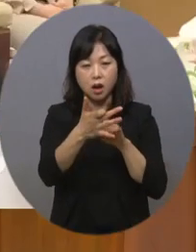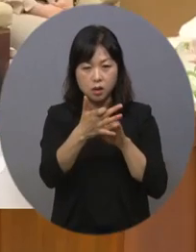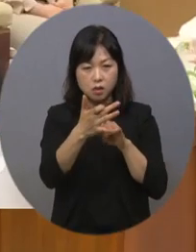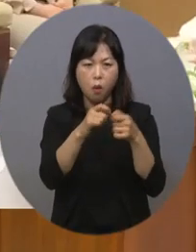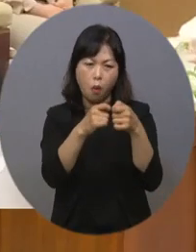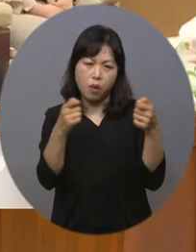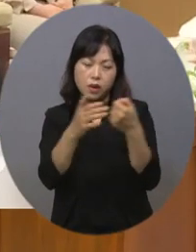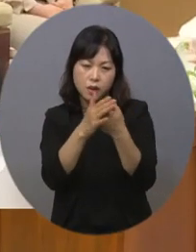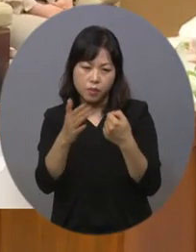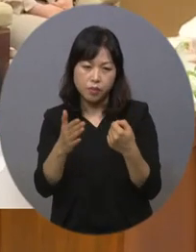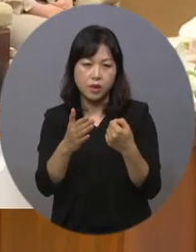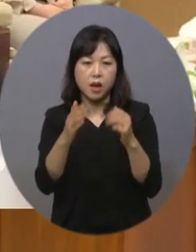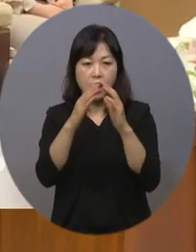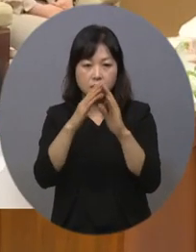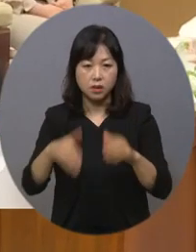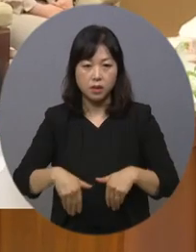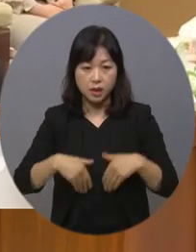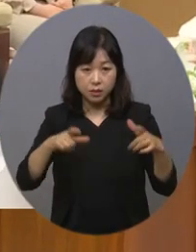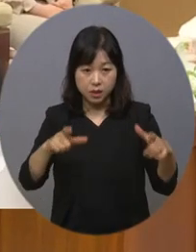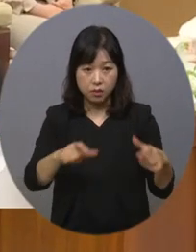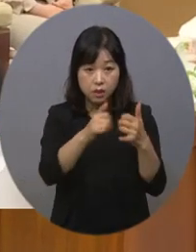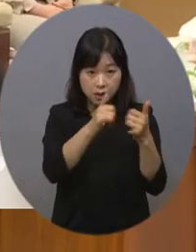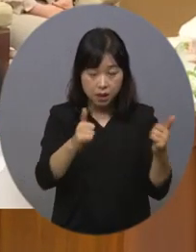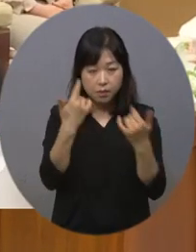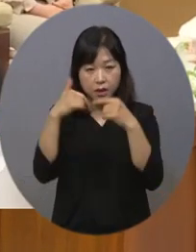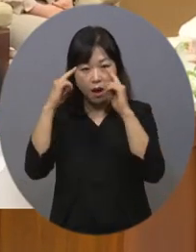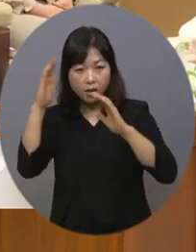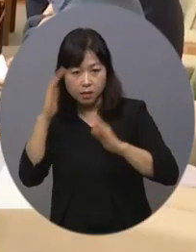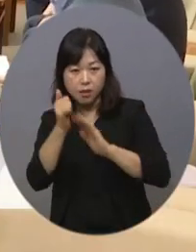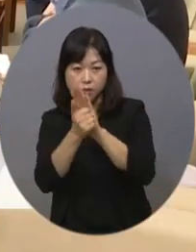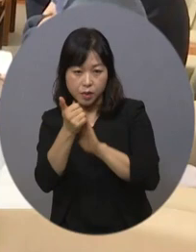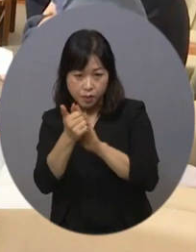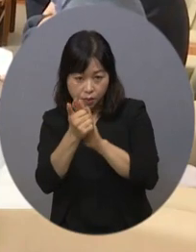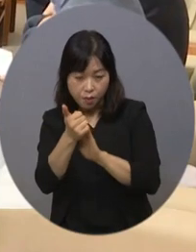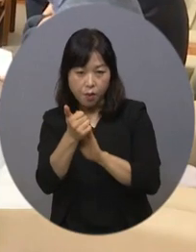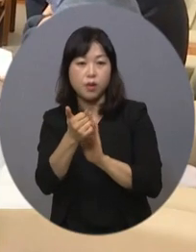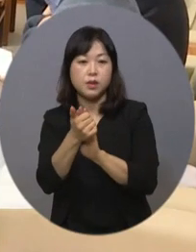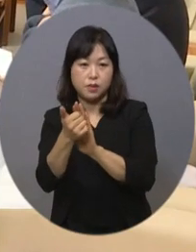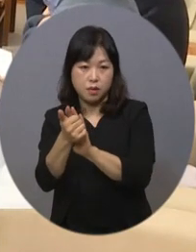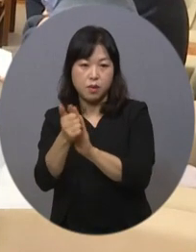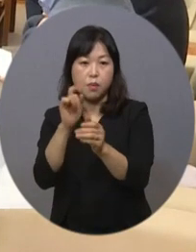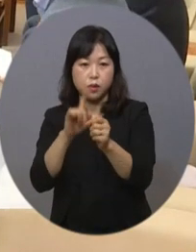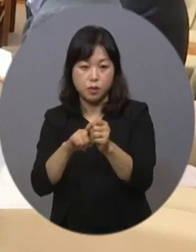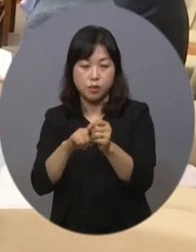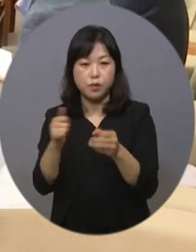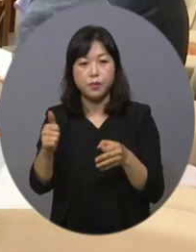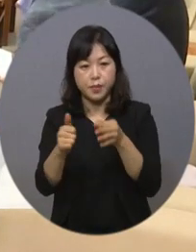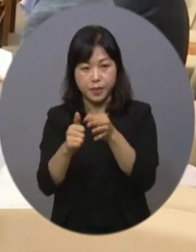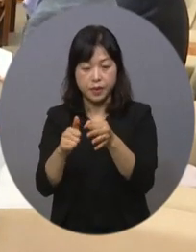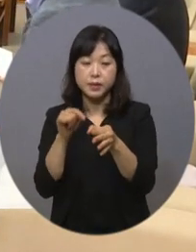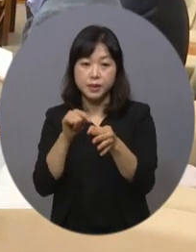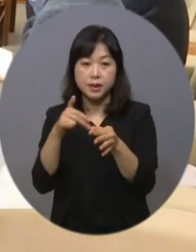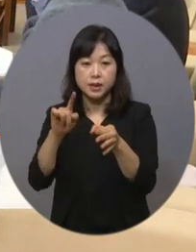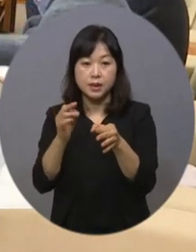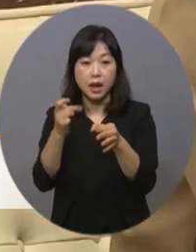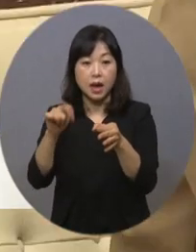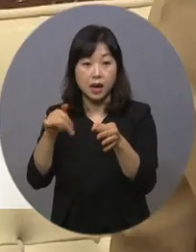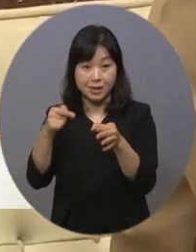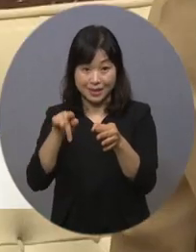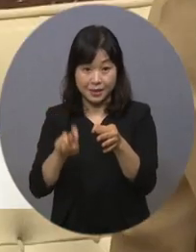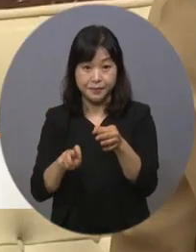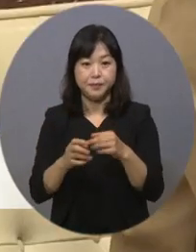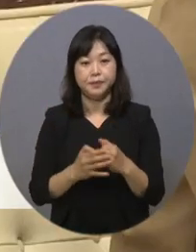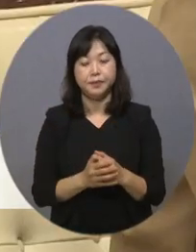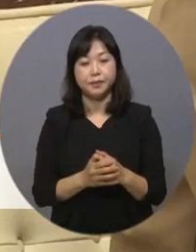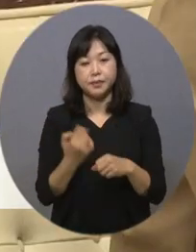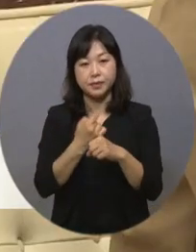장기화로 어려운 전남도민과 대학생에게 위안을 주고 격려한다는 취지에서 지급하는 이번 장학금은